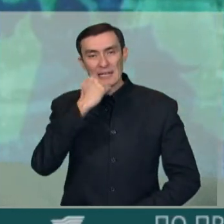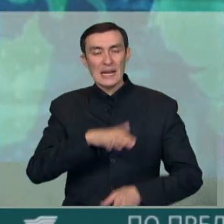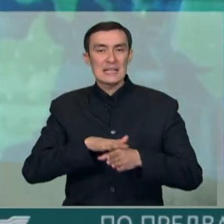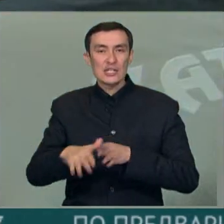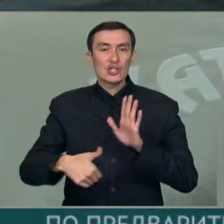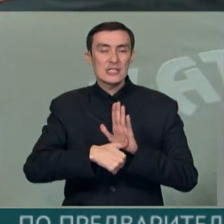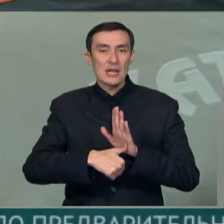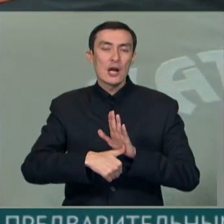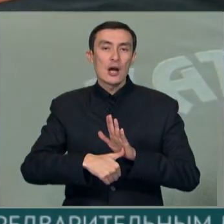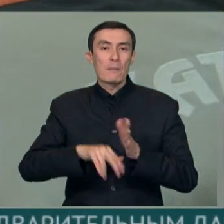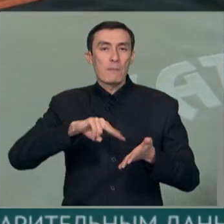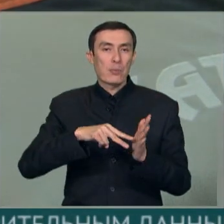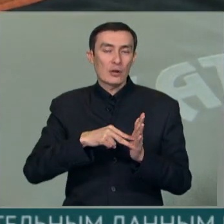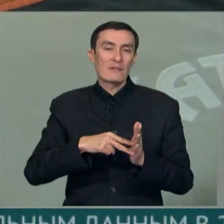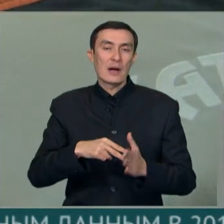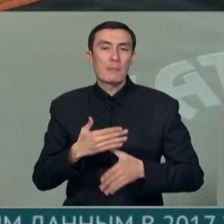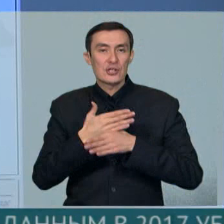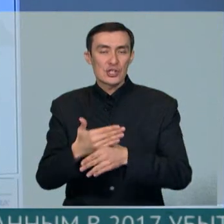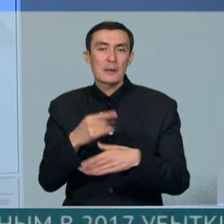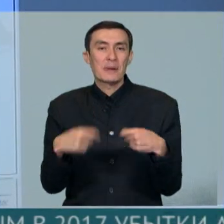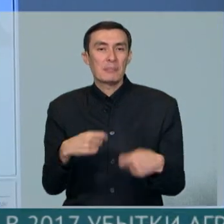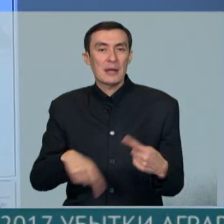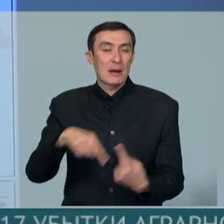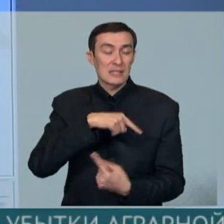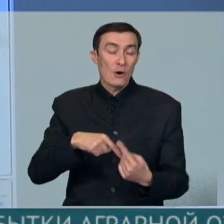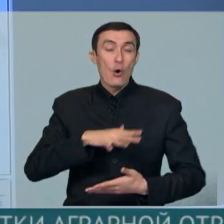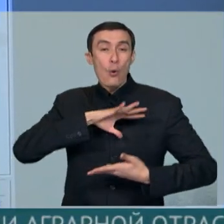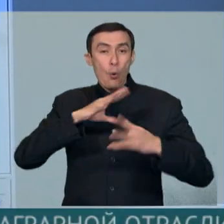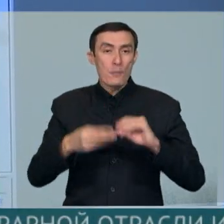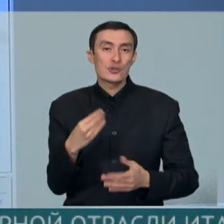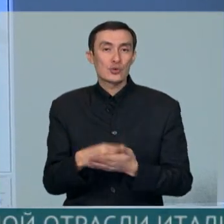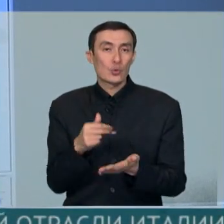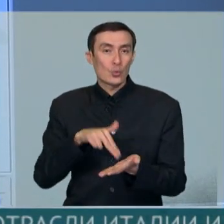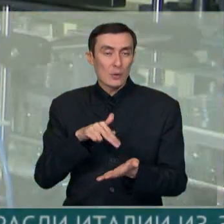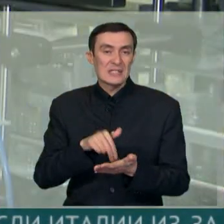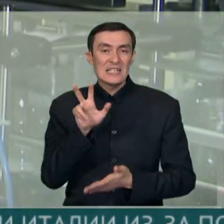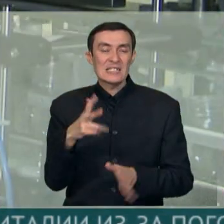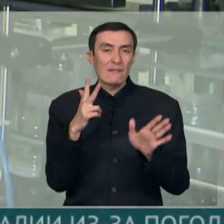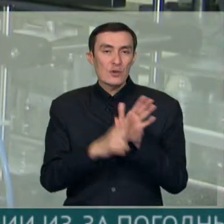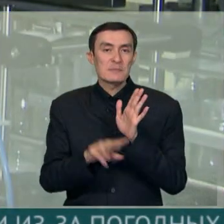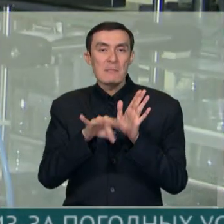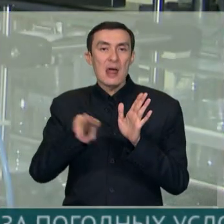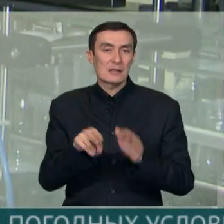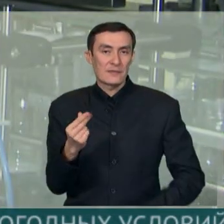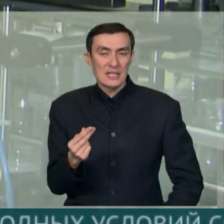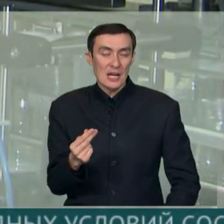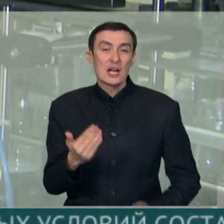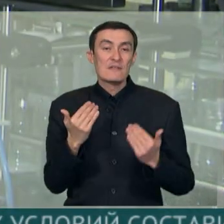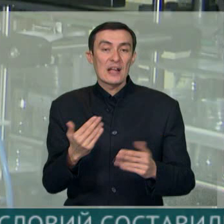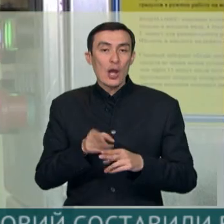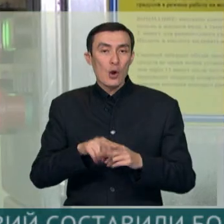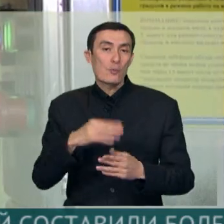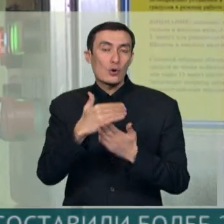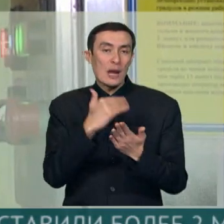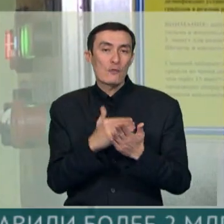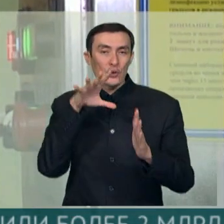реализации 6 проектов карты поддержки предпринимательства. Их общая стоимость 380 миллиардов тенге. Всего же в эту